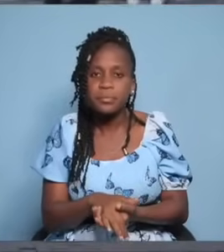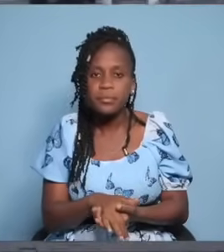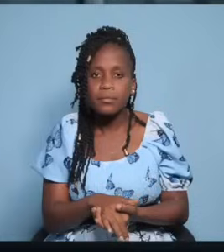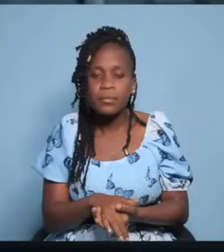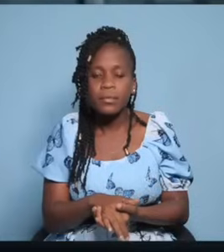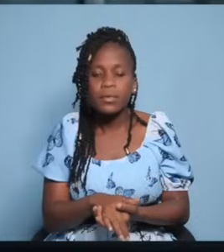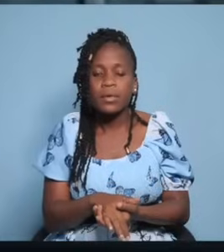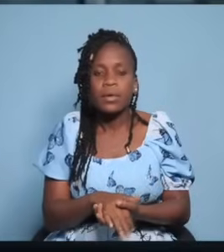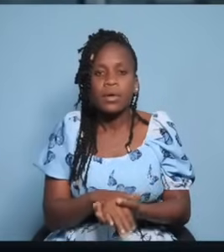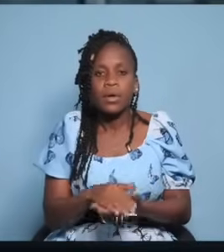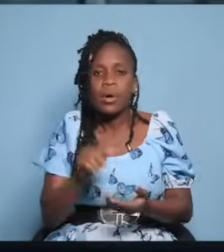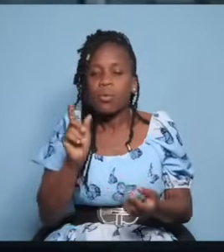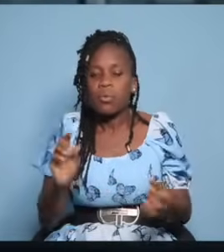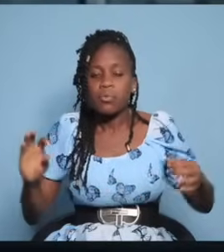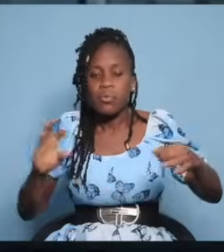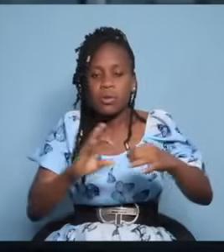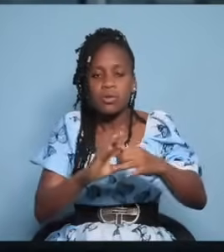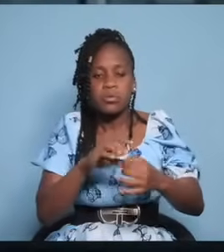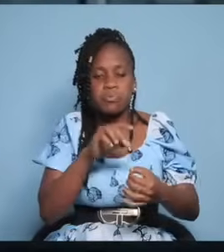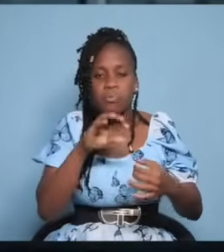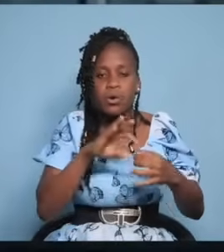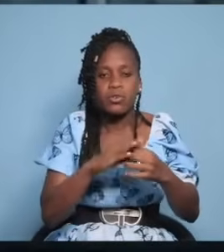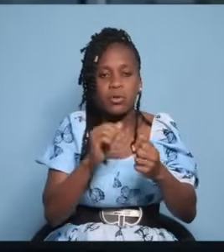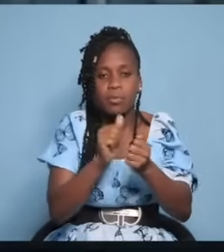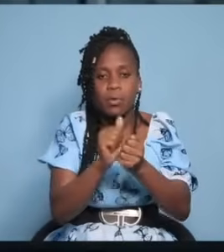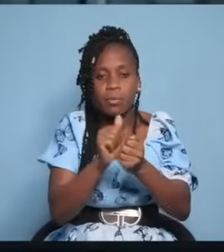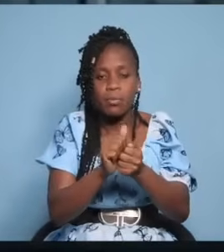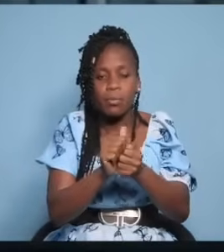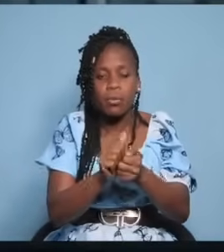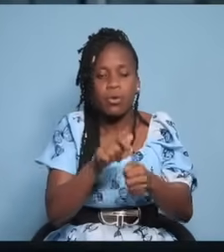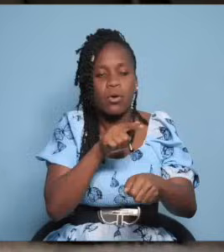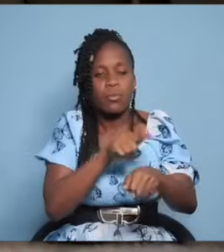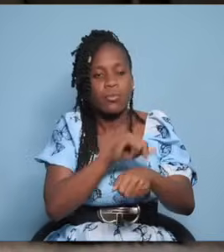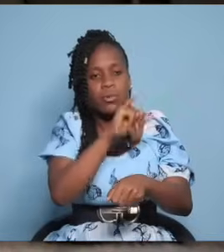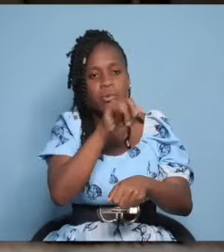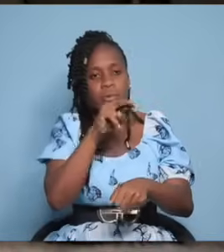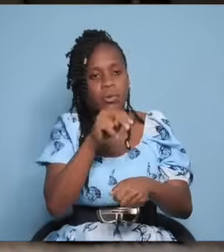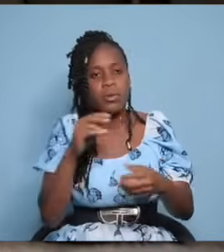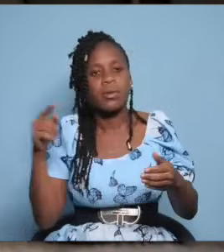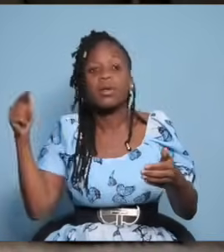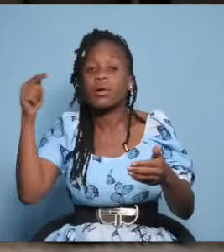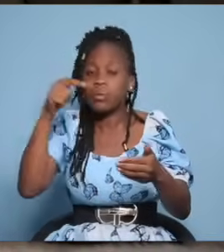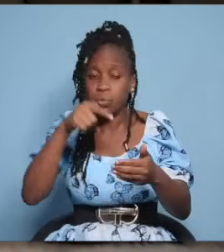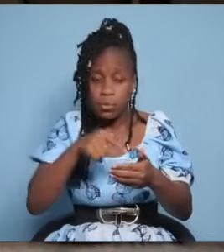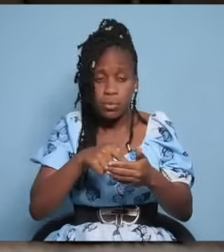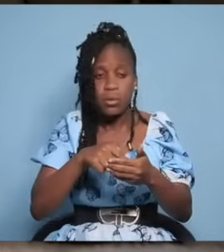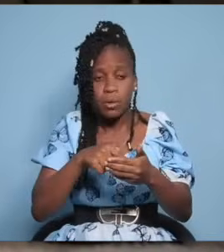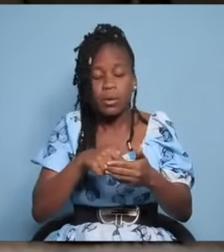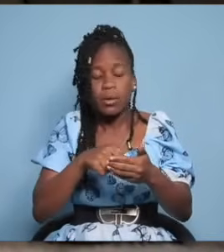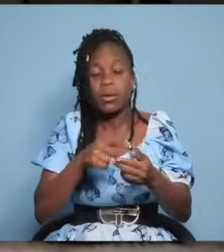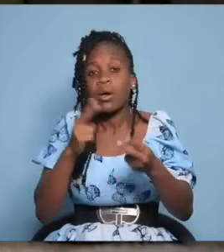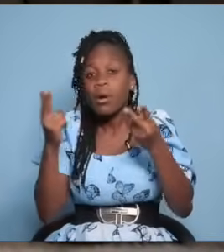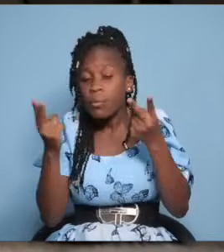Watu wakaanza kuunganisha dots. Wakati John Garang de Mebia anakuja, Museveni kaita mabalozi